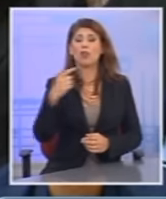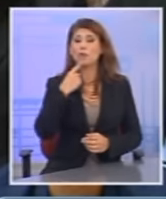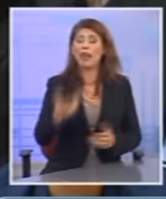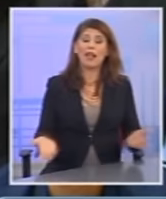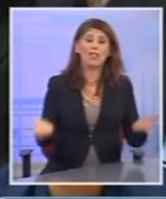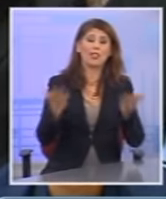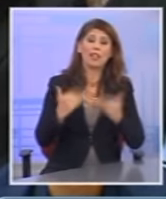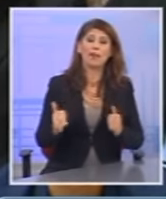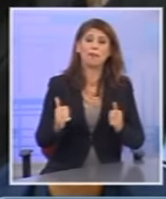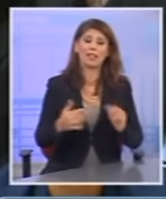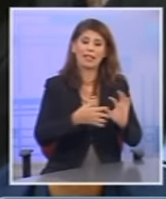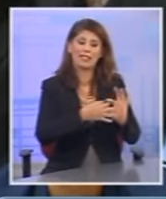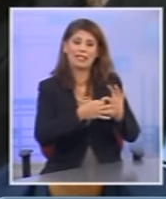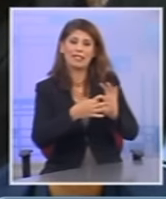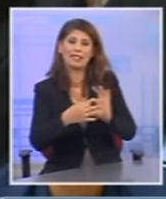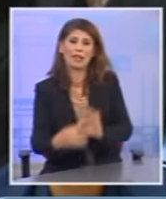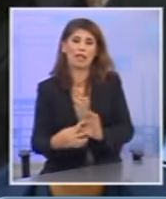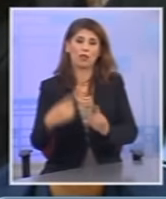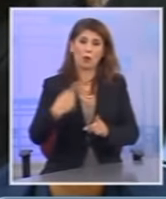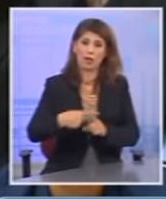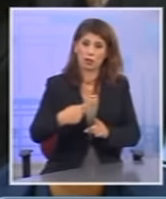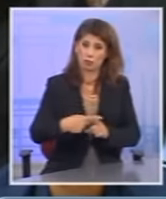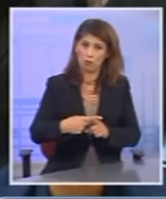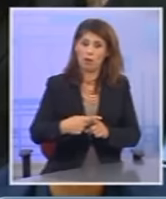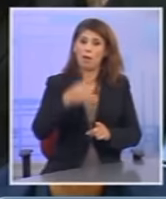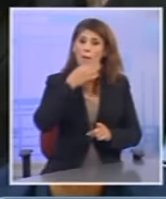υπάρχει συνέχεια του ελληνισμού με τα λόγια